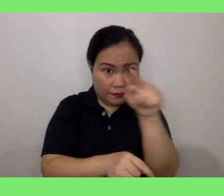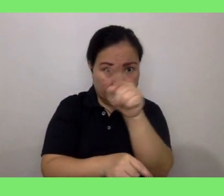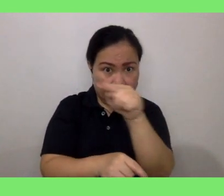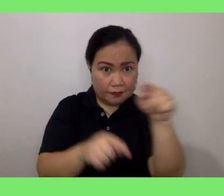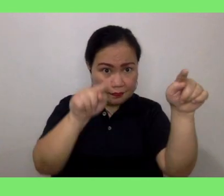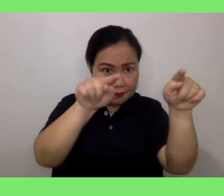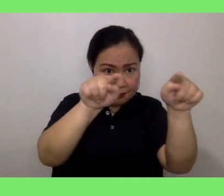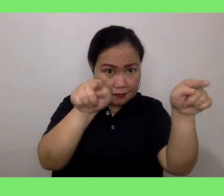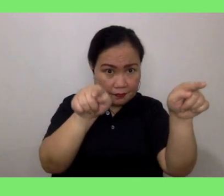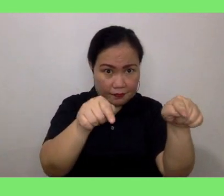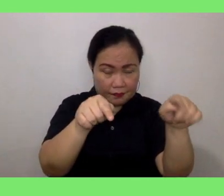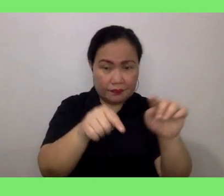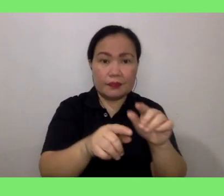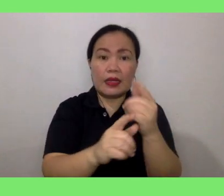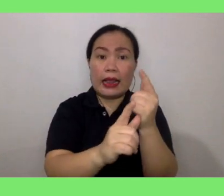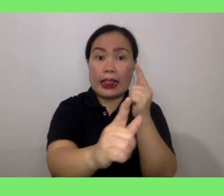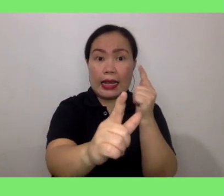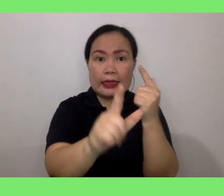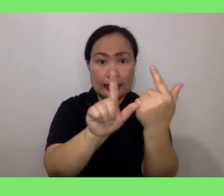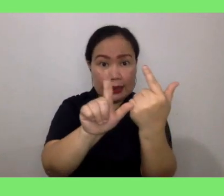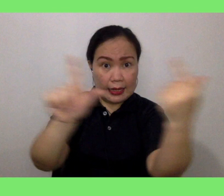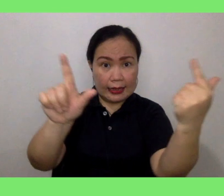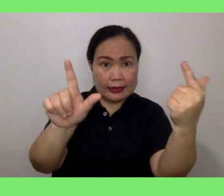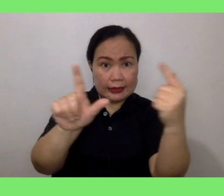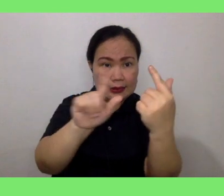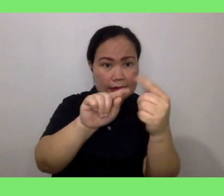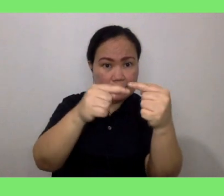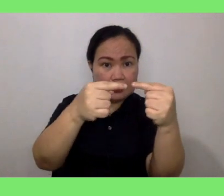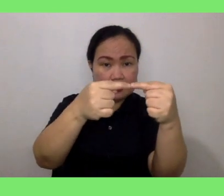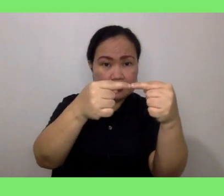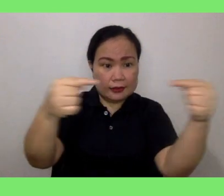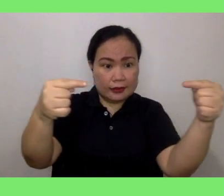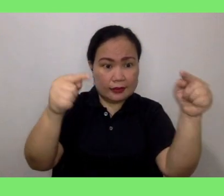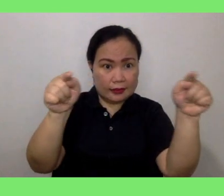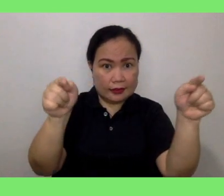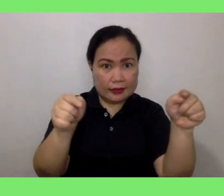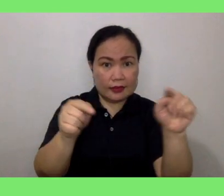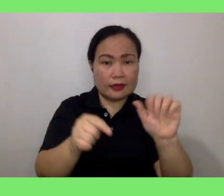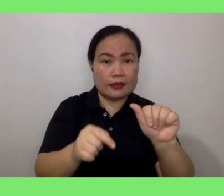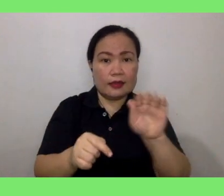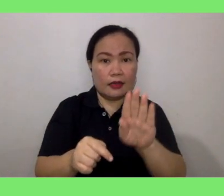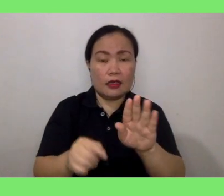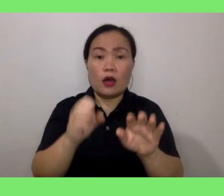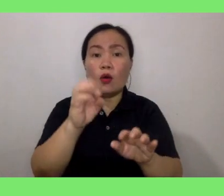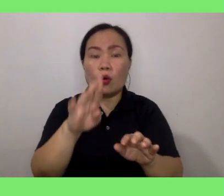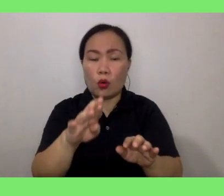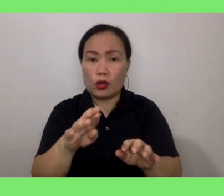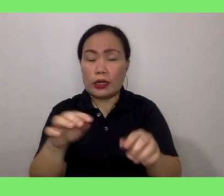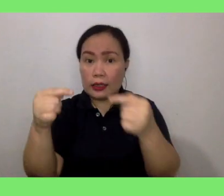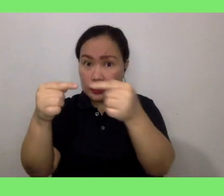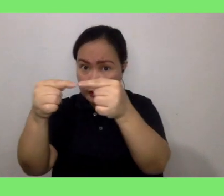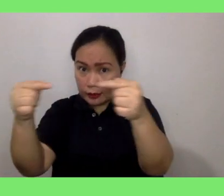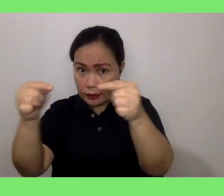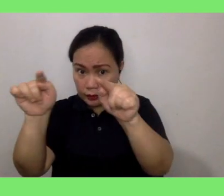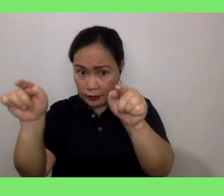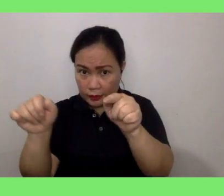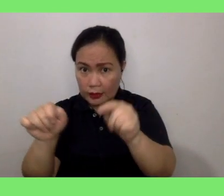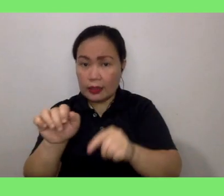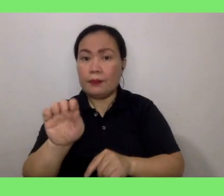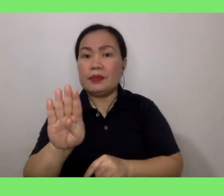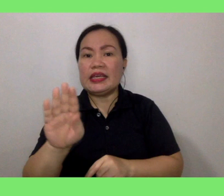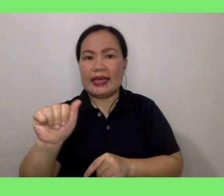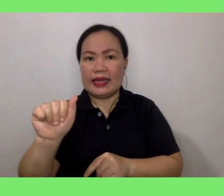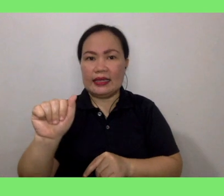ito, line AB rin po. Ito po yung line na symbol. Okay? So, line AB or